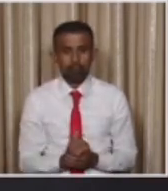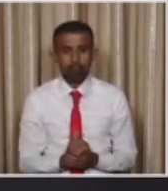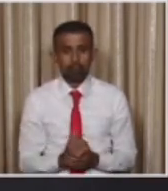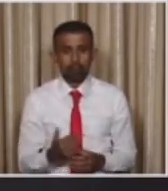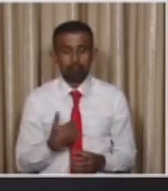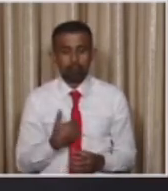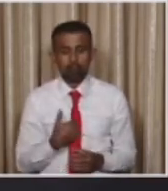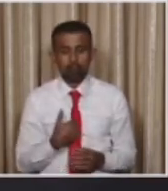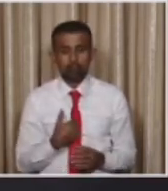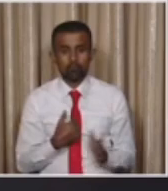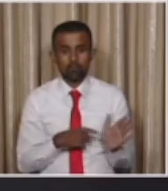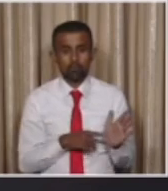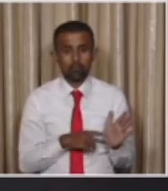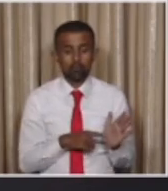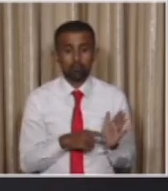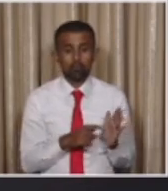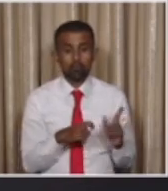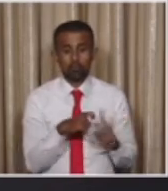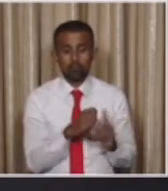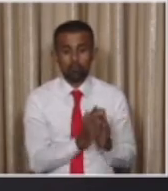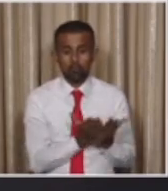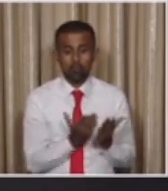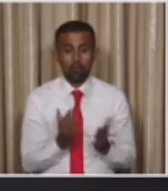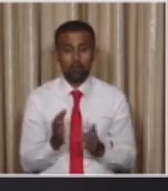අපිට තියෙන කුරාණයත් අපිට තියෙන බයිබලයක් තමයි